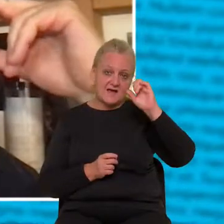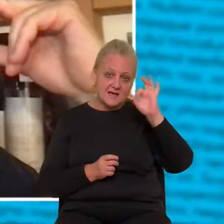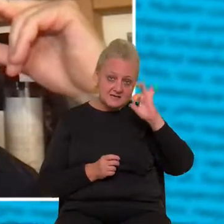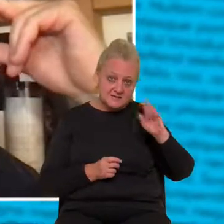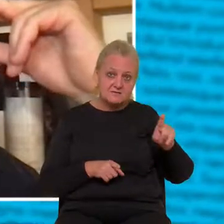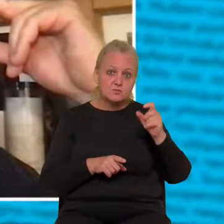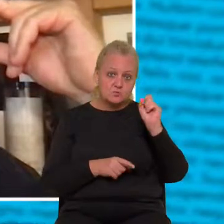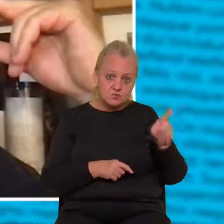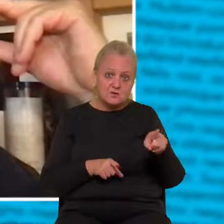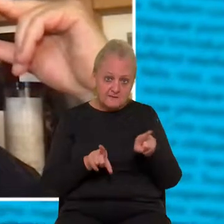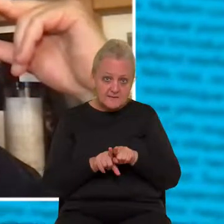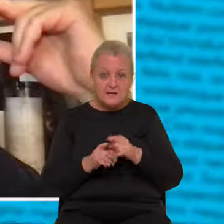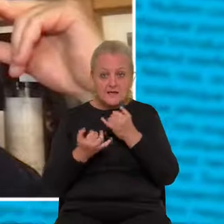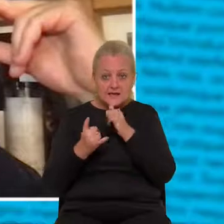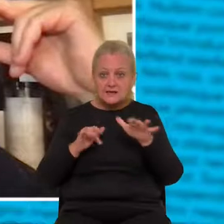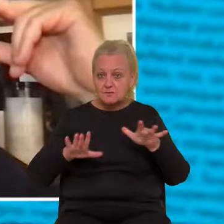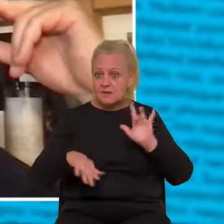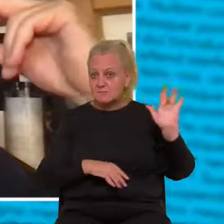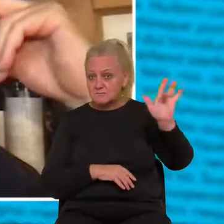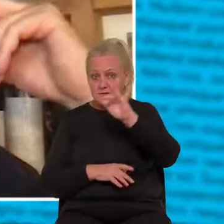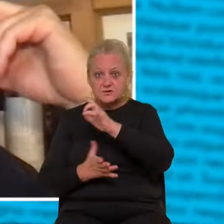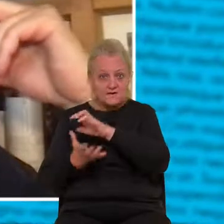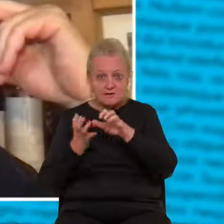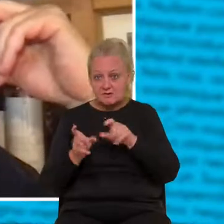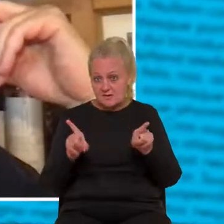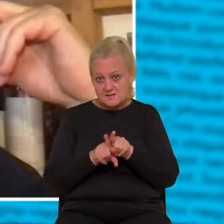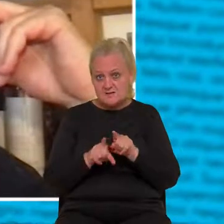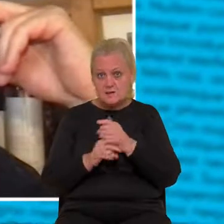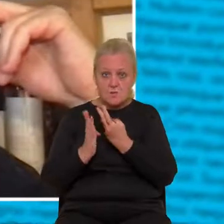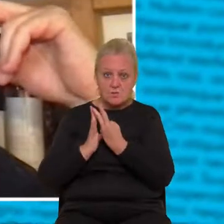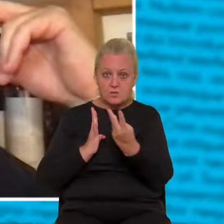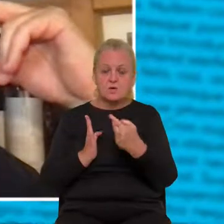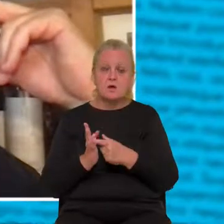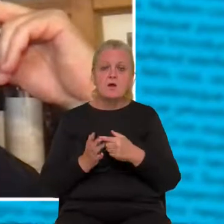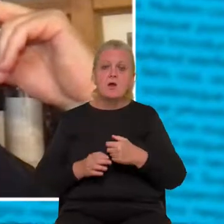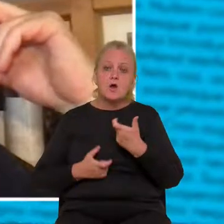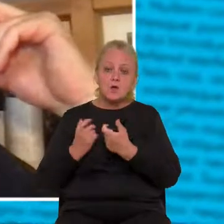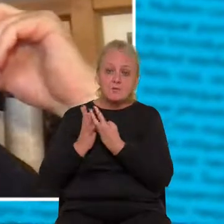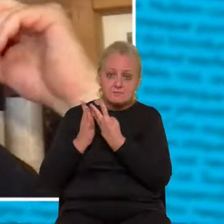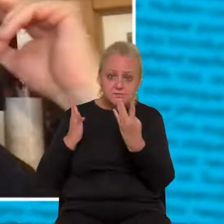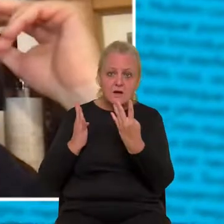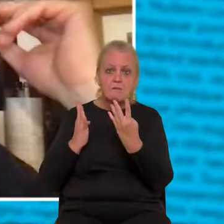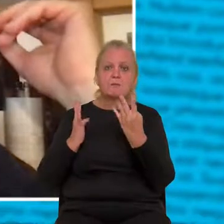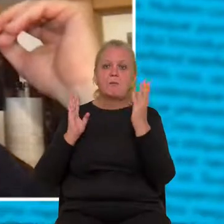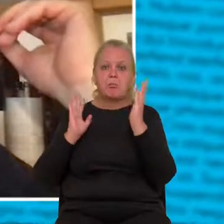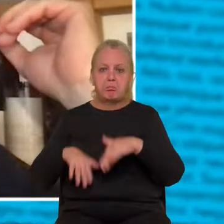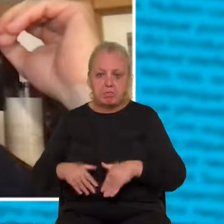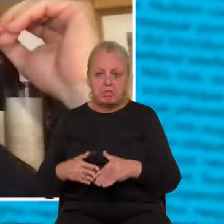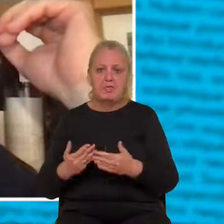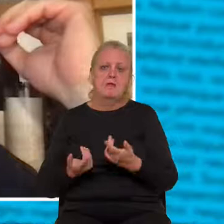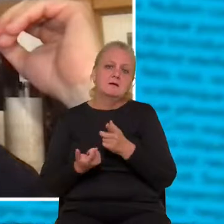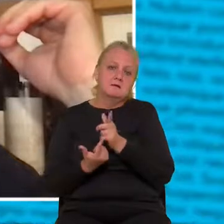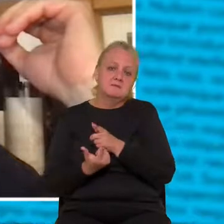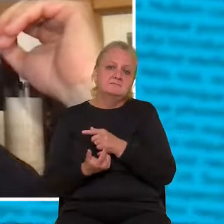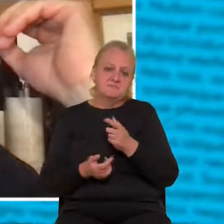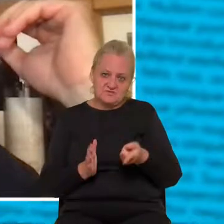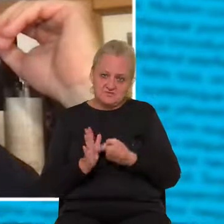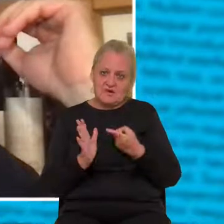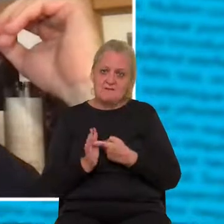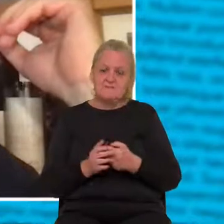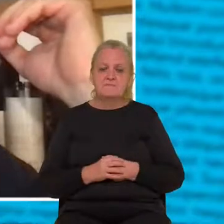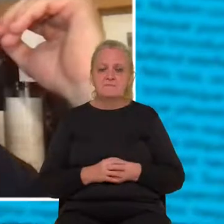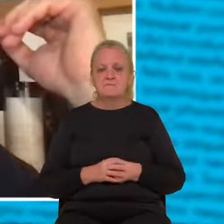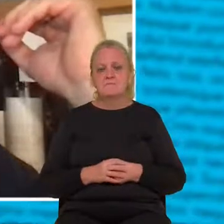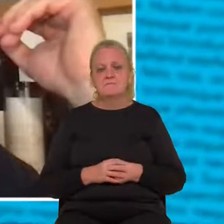innych miejscach na świecie. Tak, budujemy ścianę, a potem je niszczymy często, czy też mury.